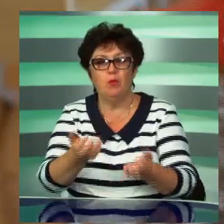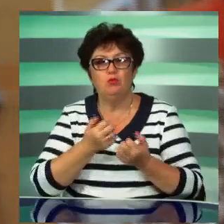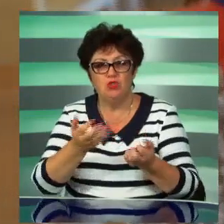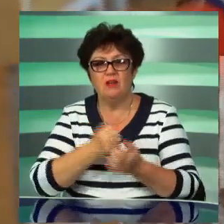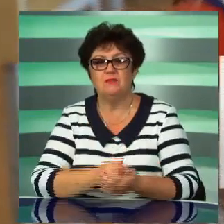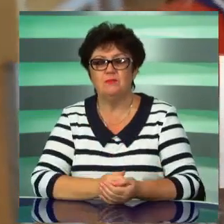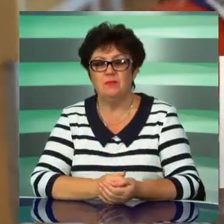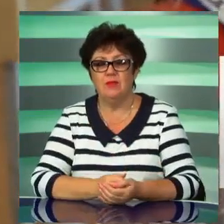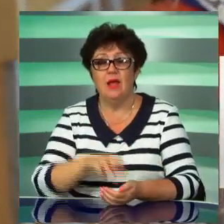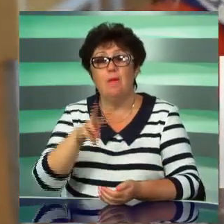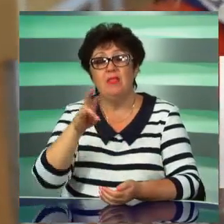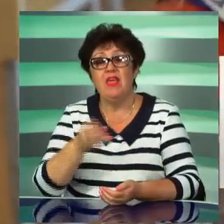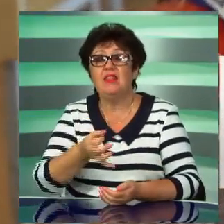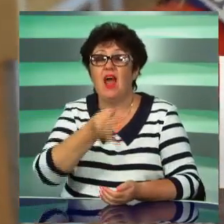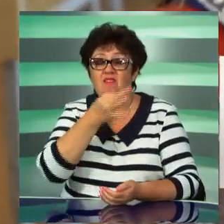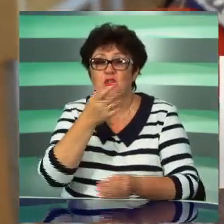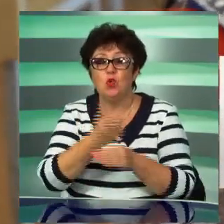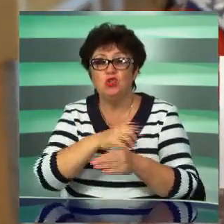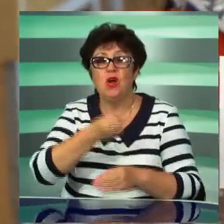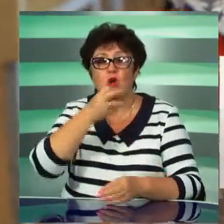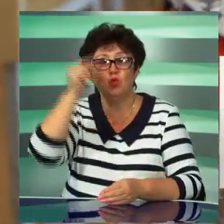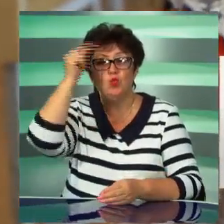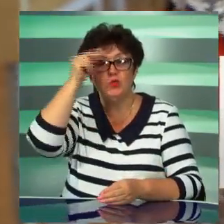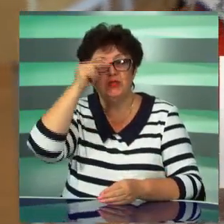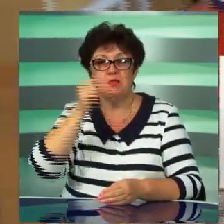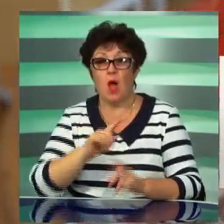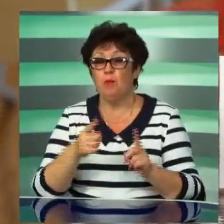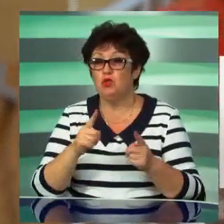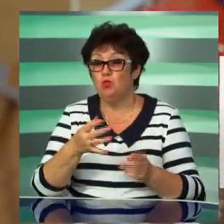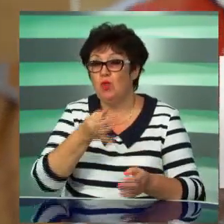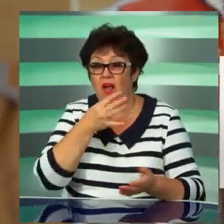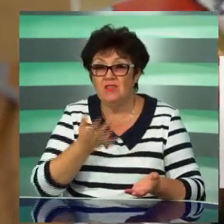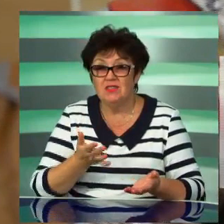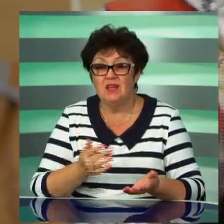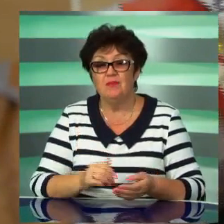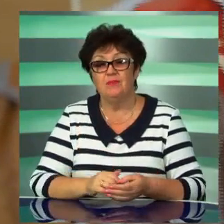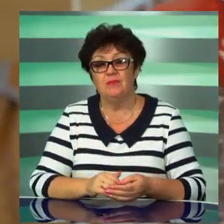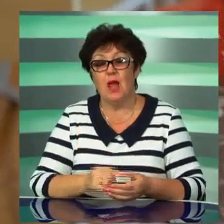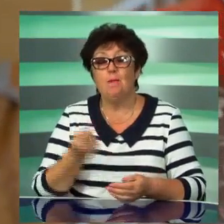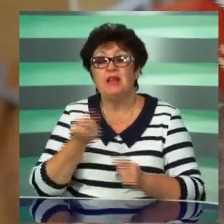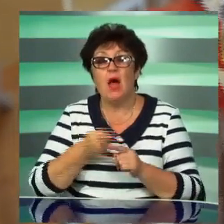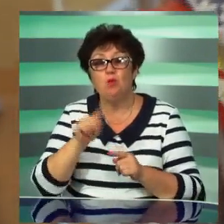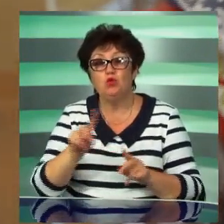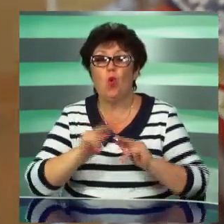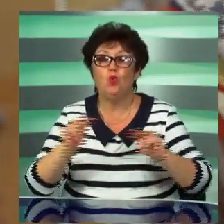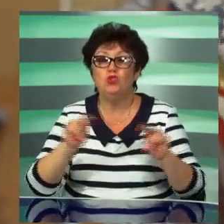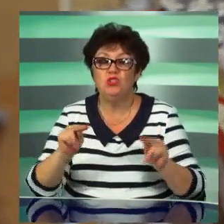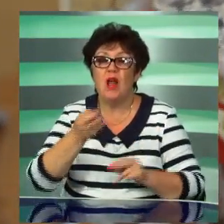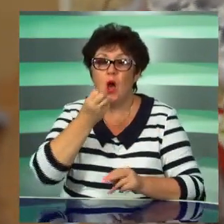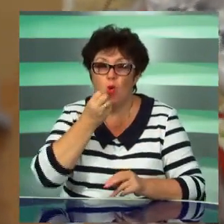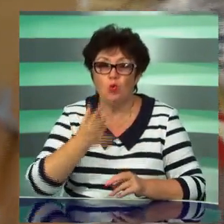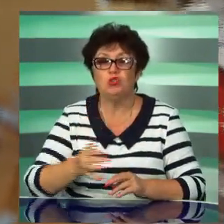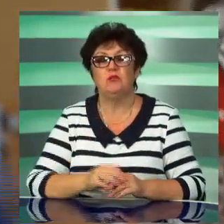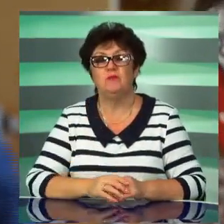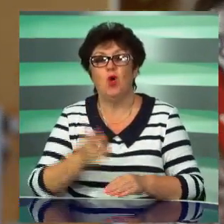познавать. Нравится, очень хорошо учиться. Почему нравится? Что нравится? Потому что учитель